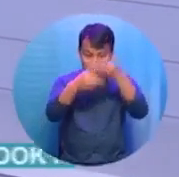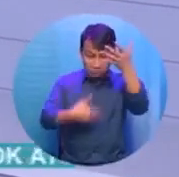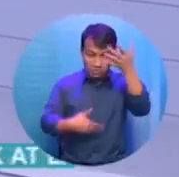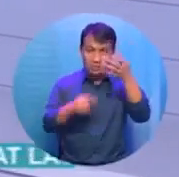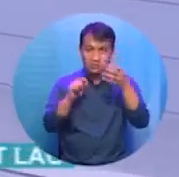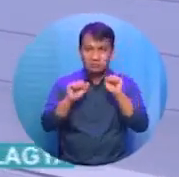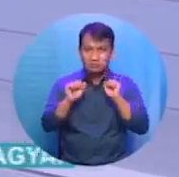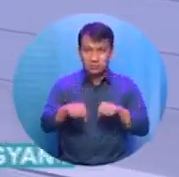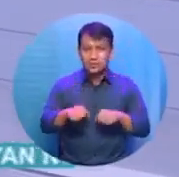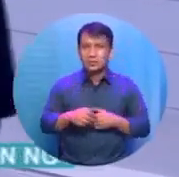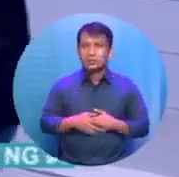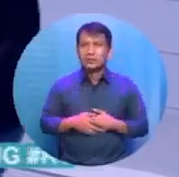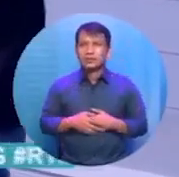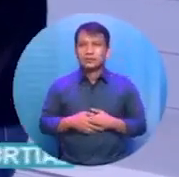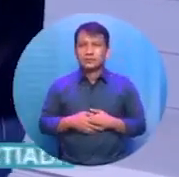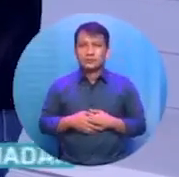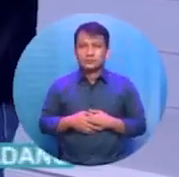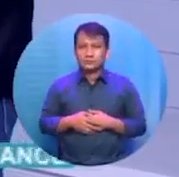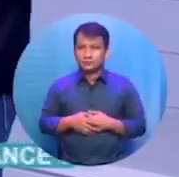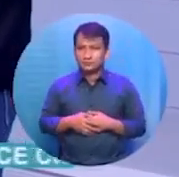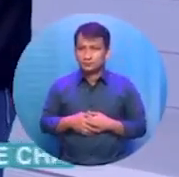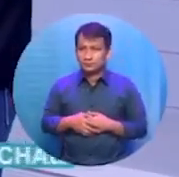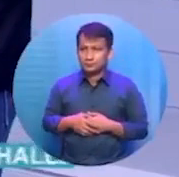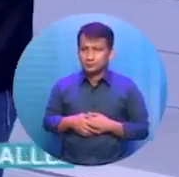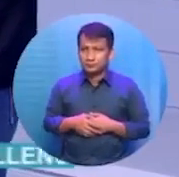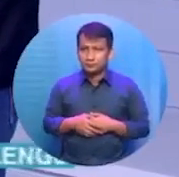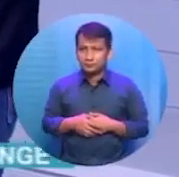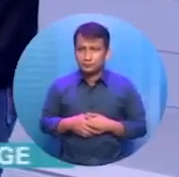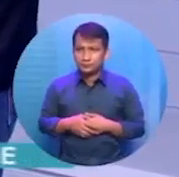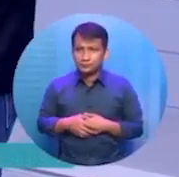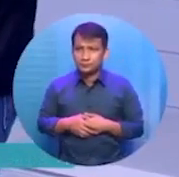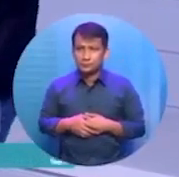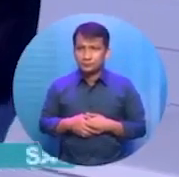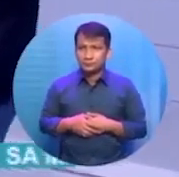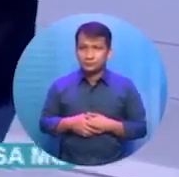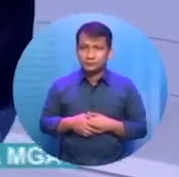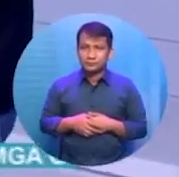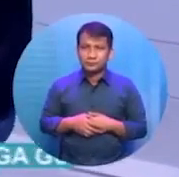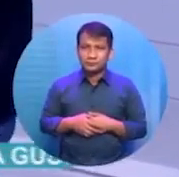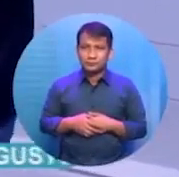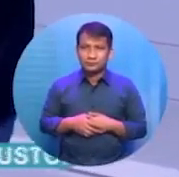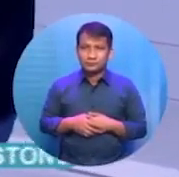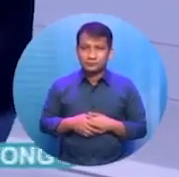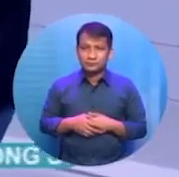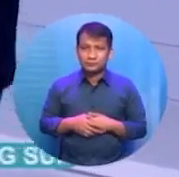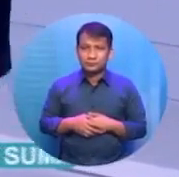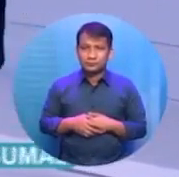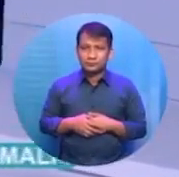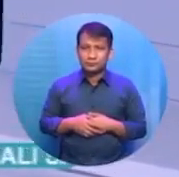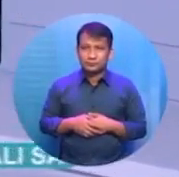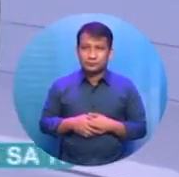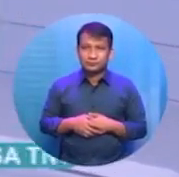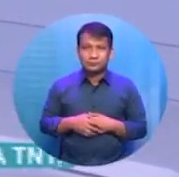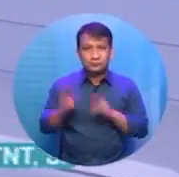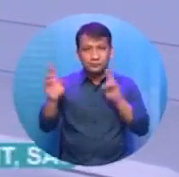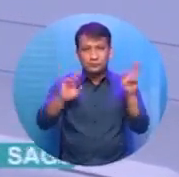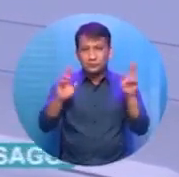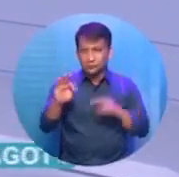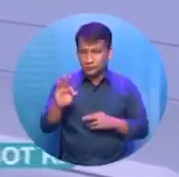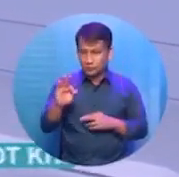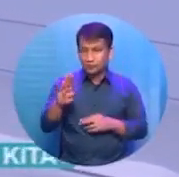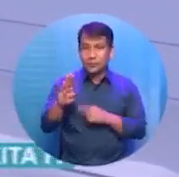ma-suska. Okay. Ano mang pinakamalami dyan? YT o FB? Facebook. Okay. Umpisa natin sa